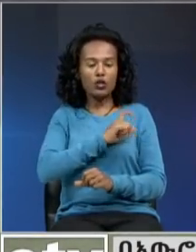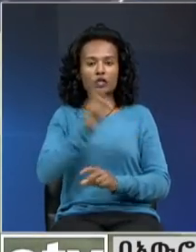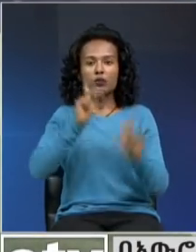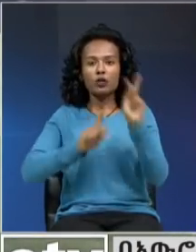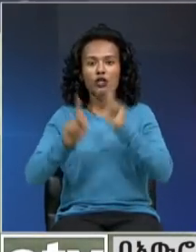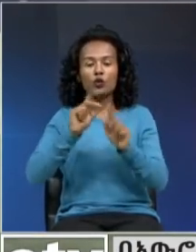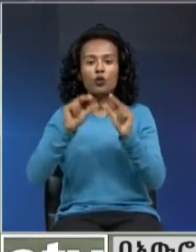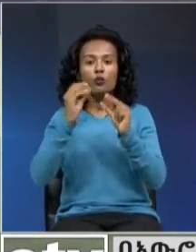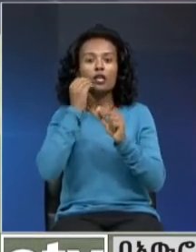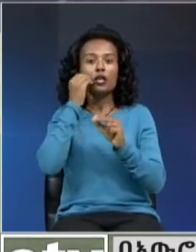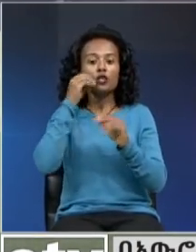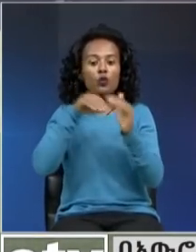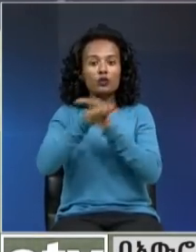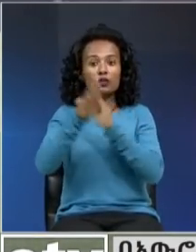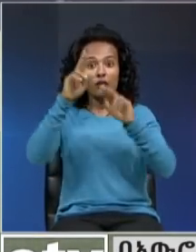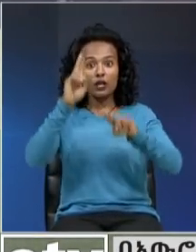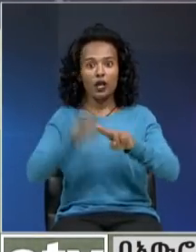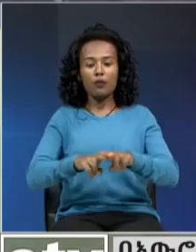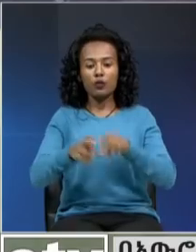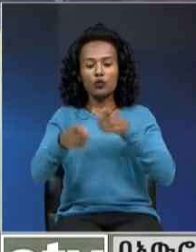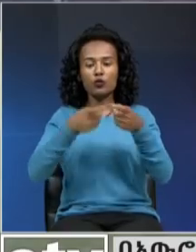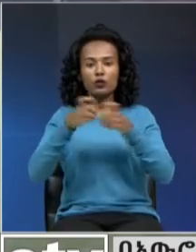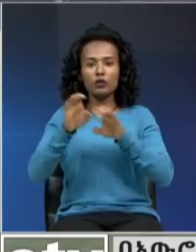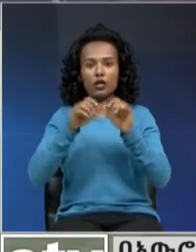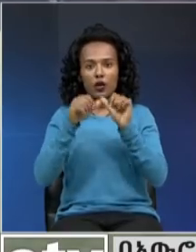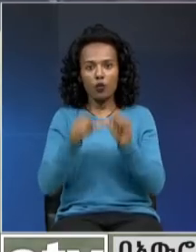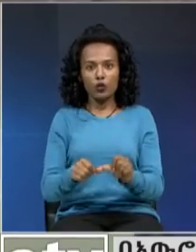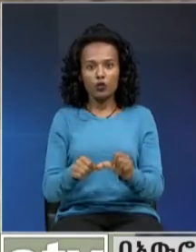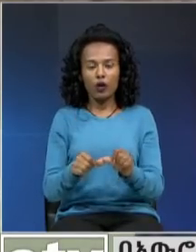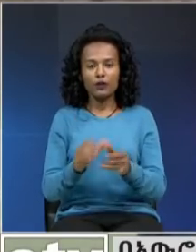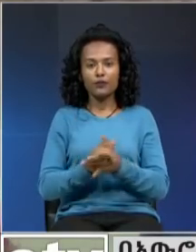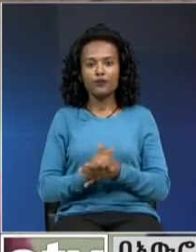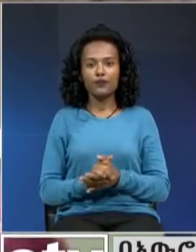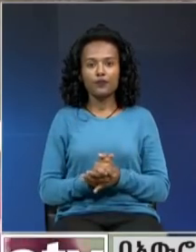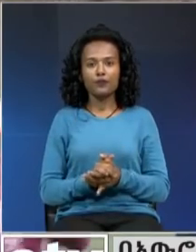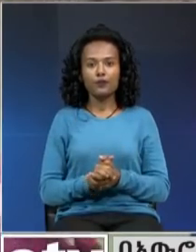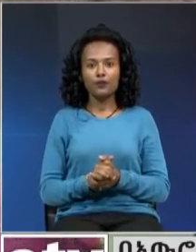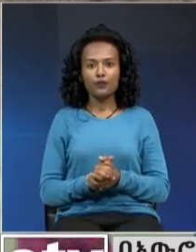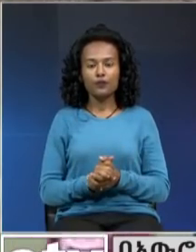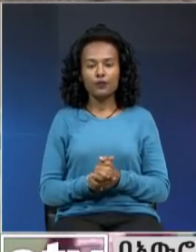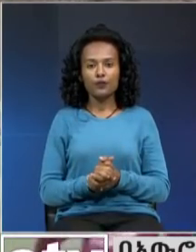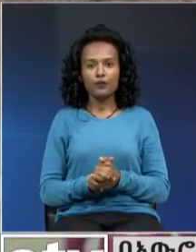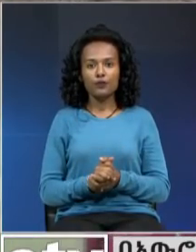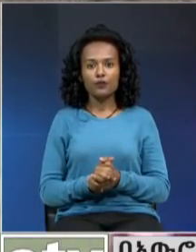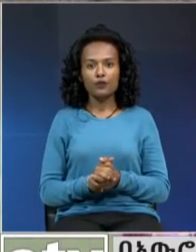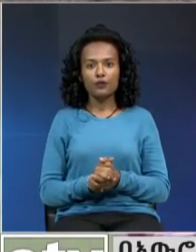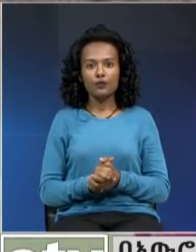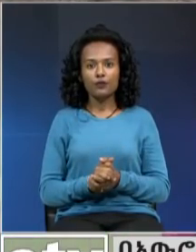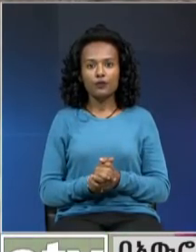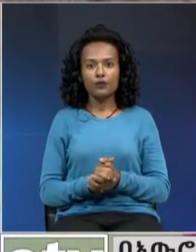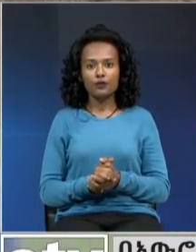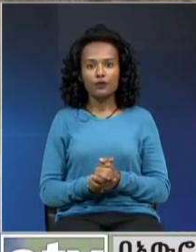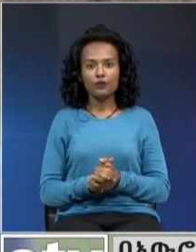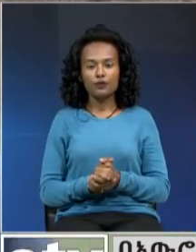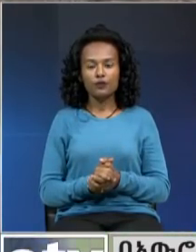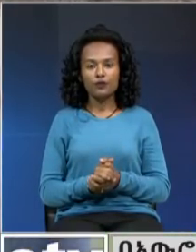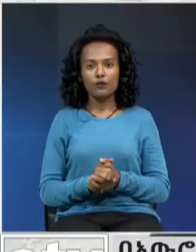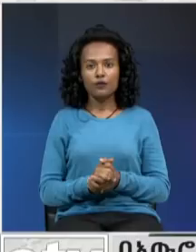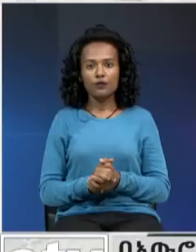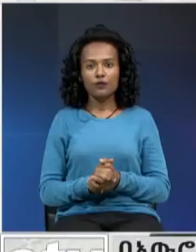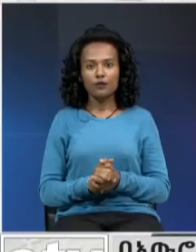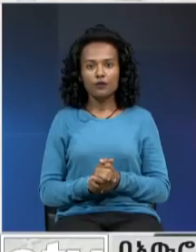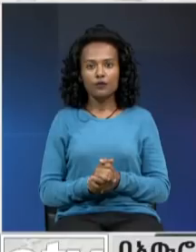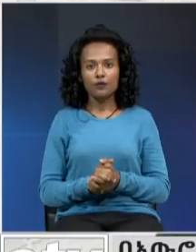ህብረተሰቡ በቤታቸው እንዲቀመጡ ቁጥጥር ሲያደርግ ቆይቷል። There are different projections as to how long the lockdown might